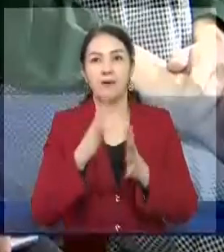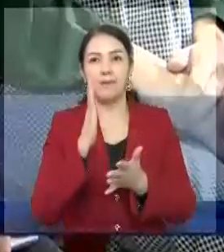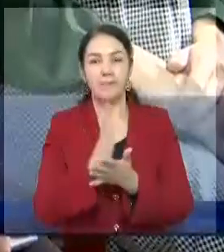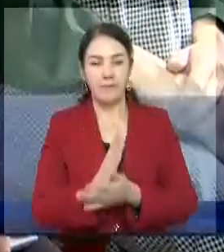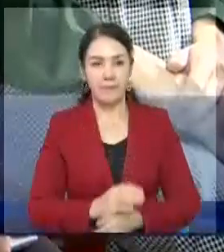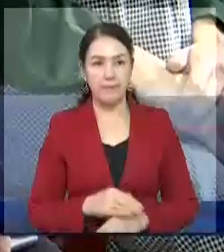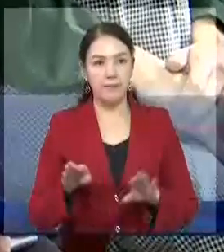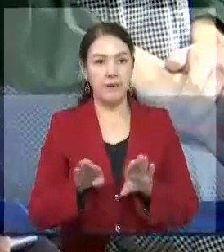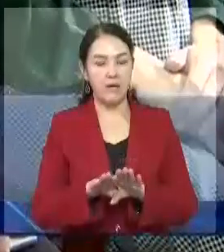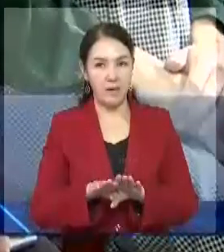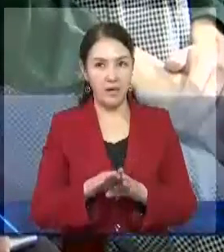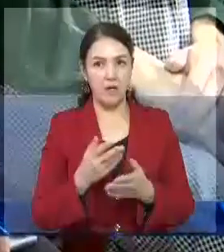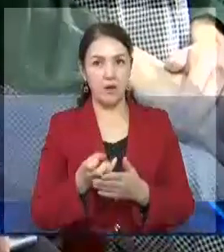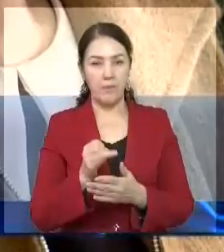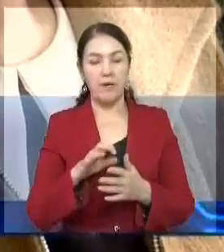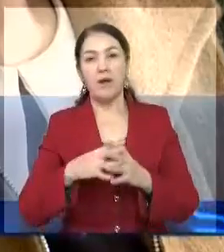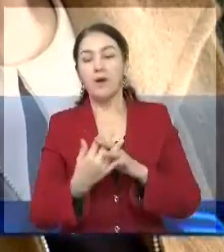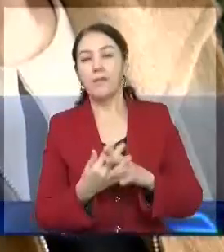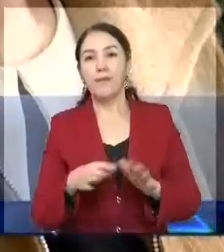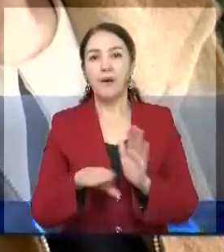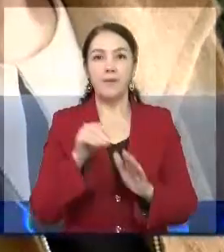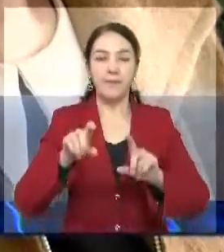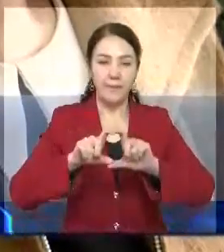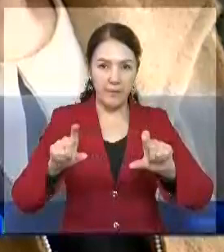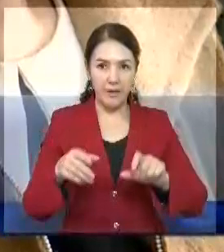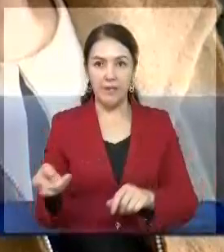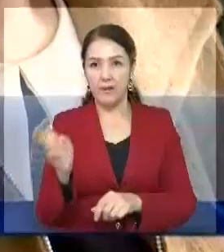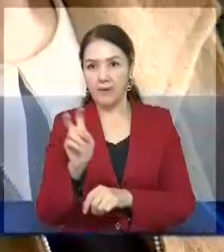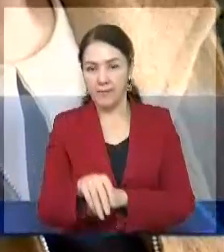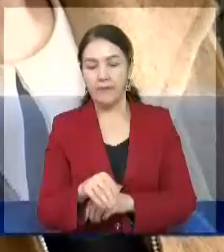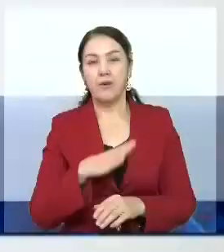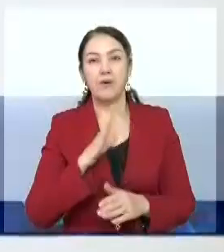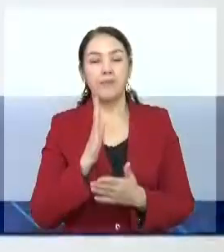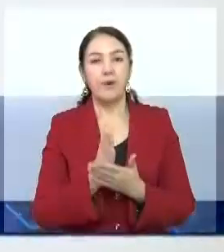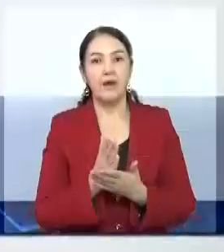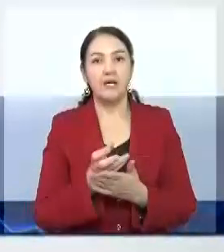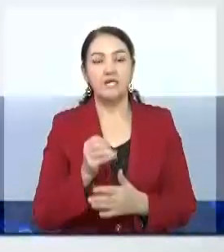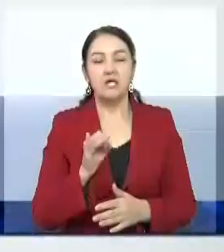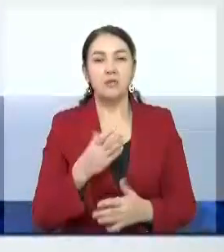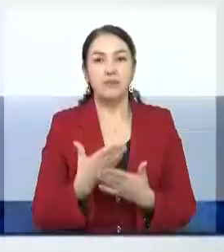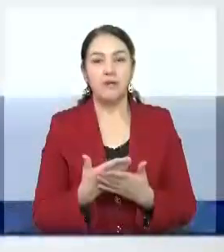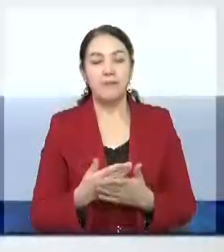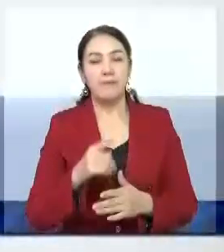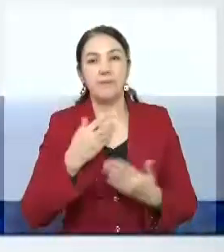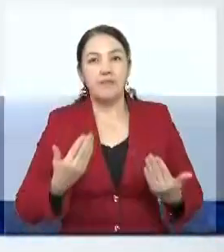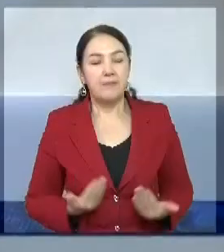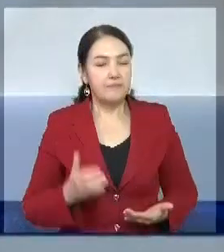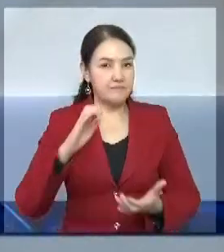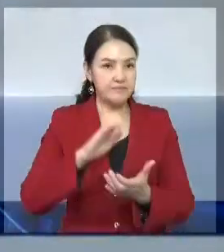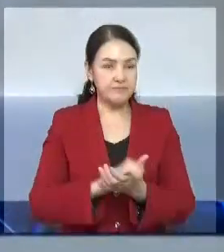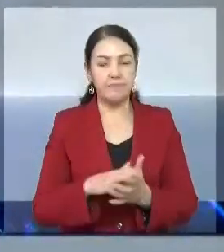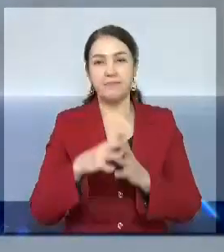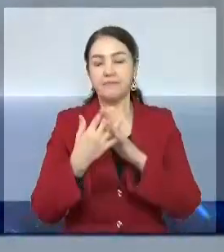орналасқан. Сондықтан Жолай Қалыбай ауылдық округіндегі сайлау учаскесіне барудың сәті түсті. Мұндағы саяси доданың тыныс тіршілігімен танысып,